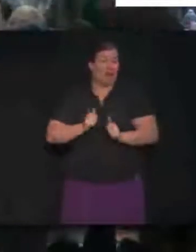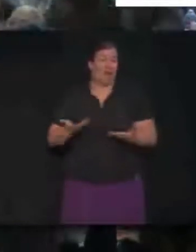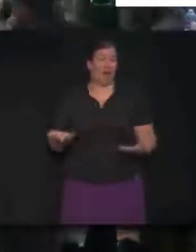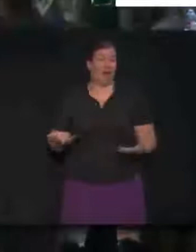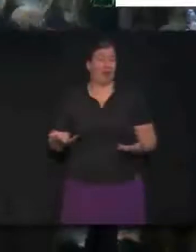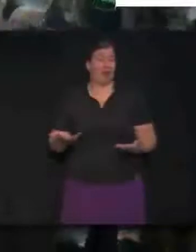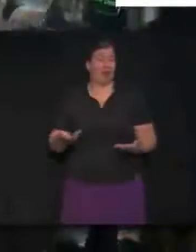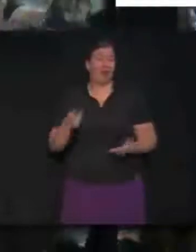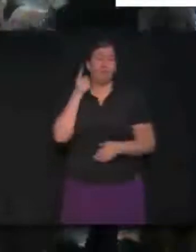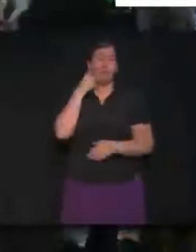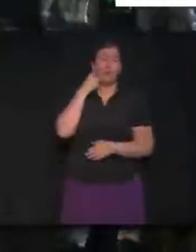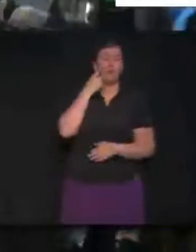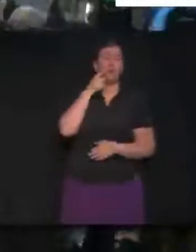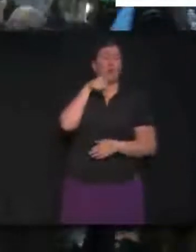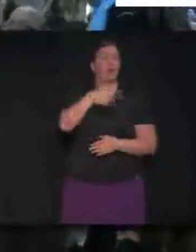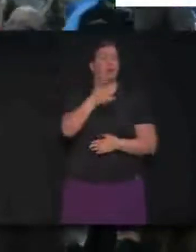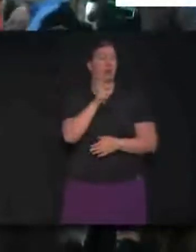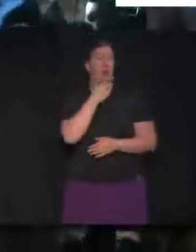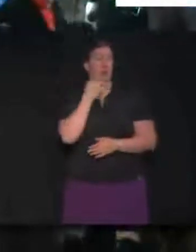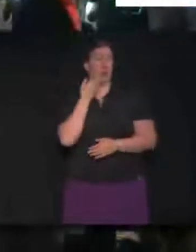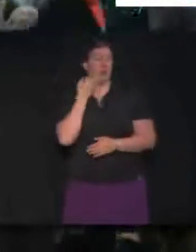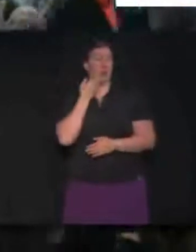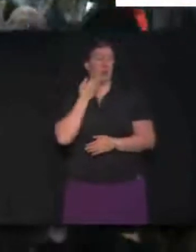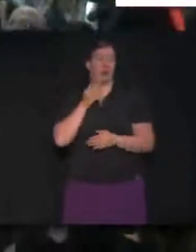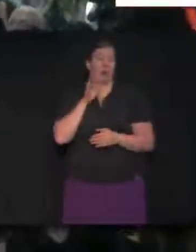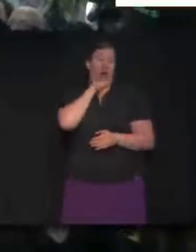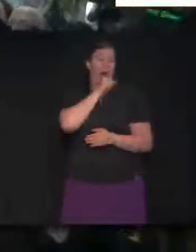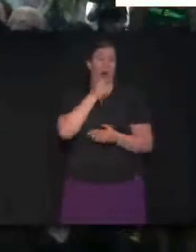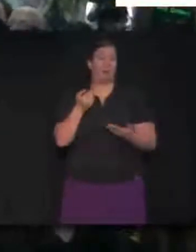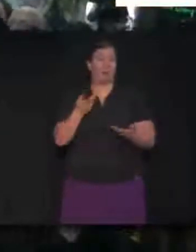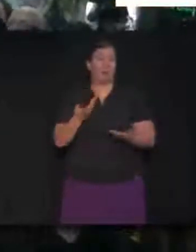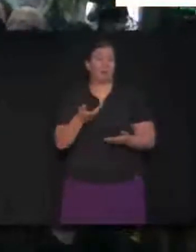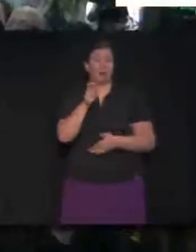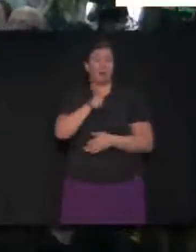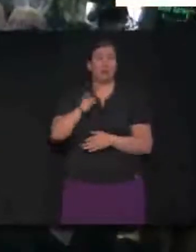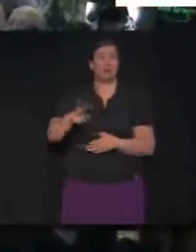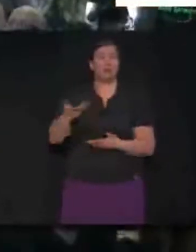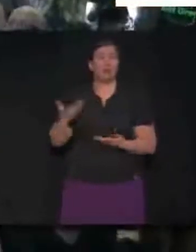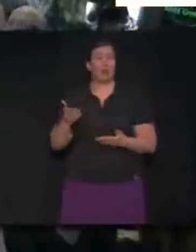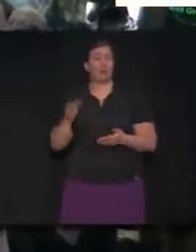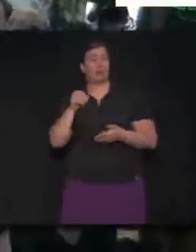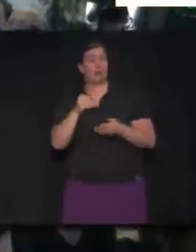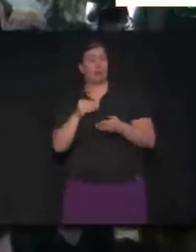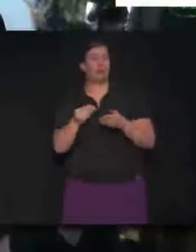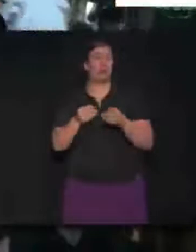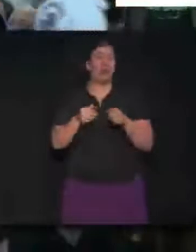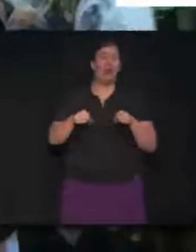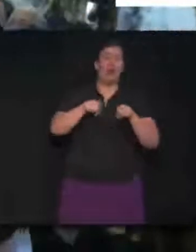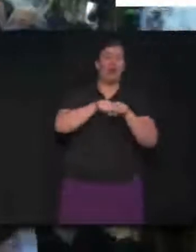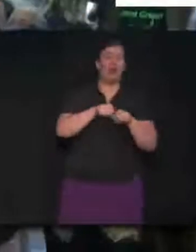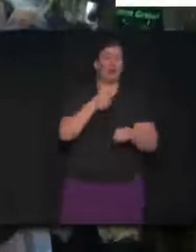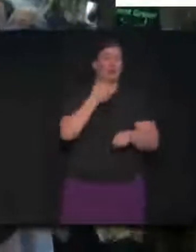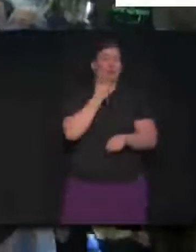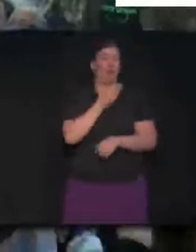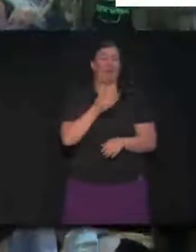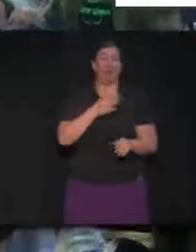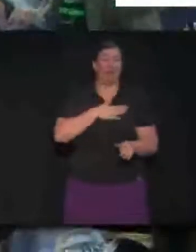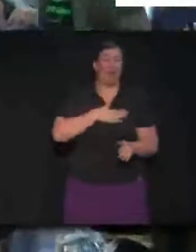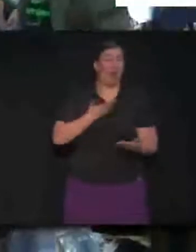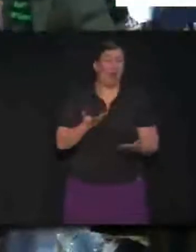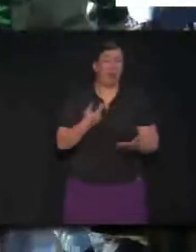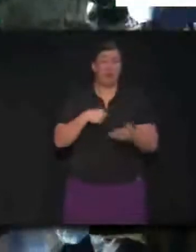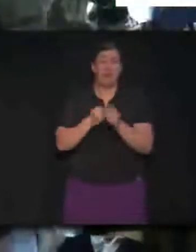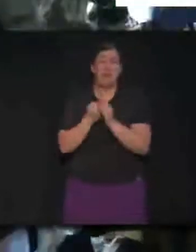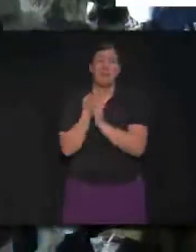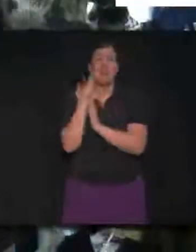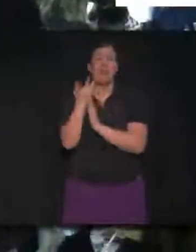bundesligit auch keine geheimen Abstimmung trotzdem haben wir das Problem es gibt Leute mit Accounts die die nicht haben dürften es gibt Leute mit mehreren Accounts vor zwei Jahren hat man jemanden